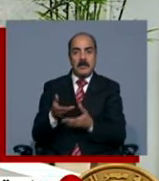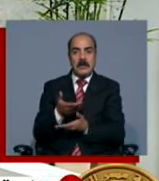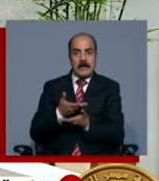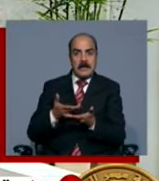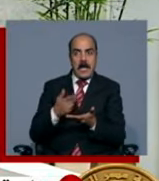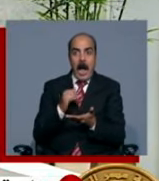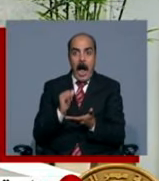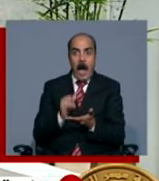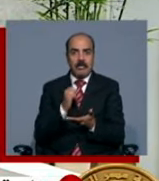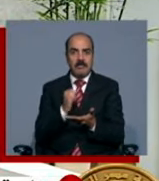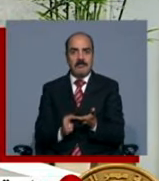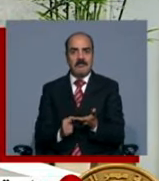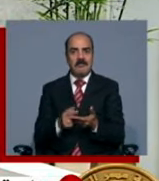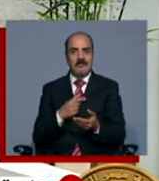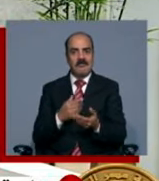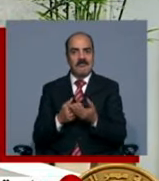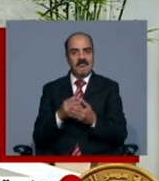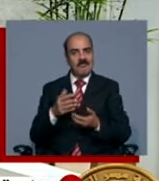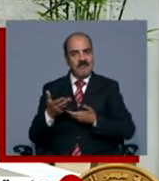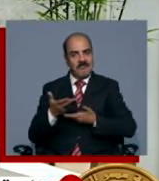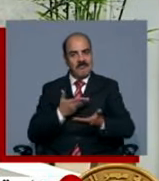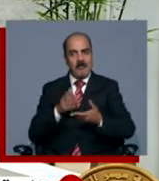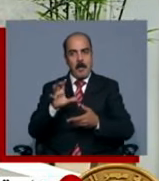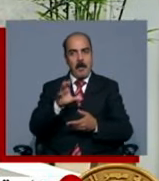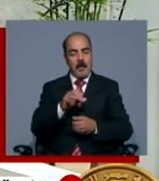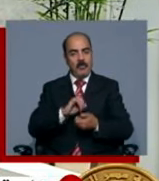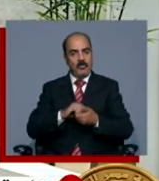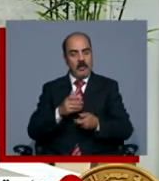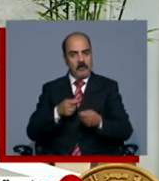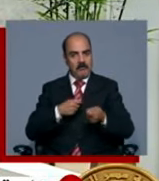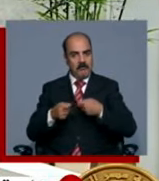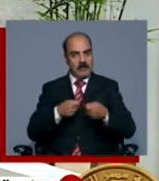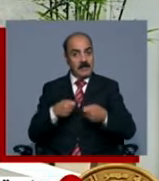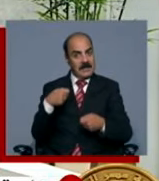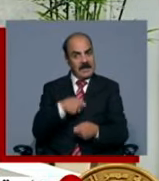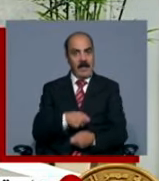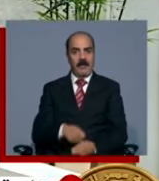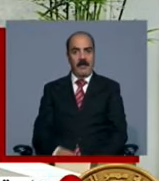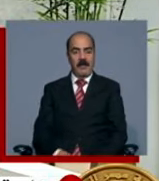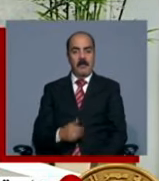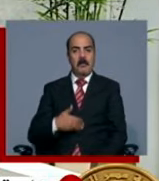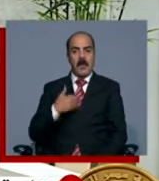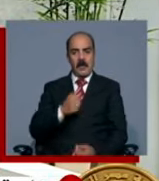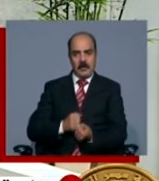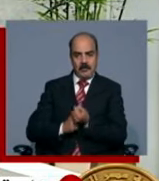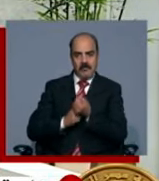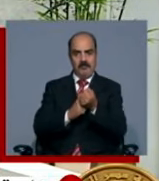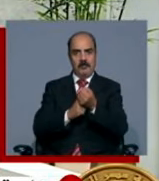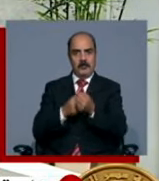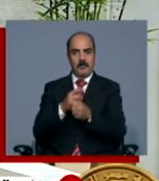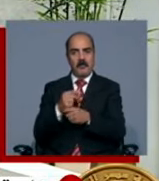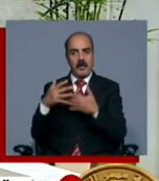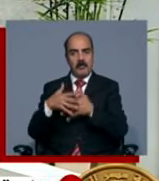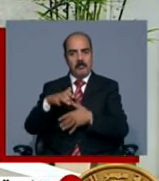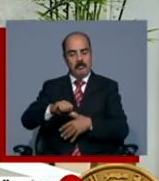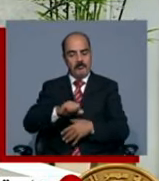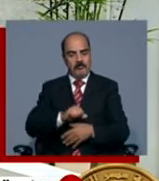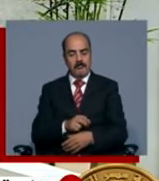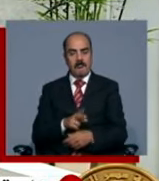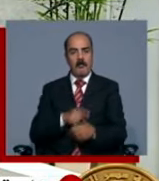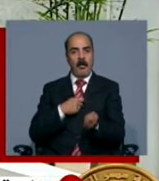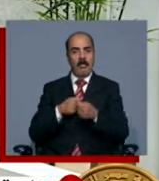الحرص على تنمية العلاقات بين دول التجمع بما يسهم في تعزيز الاستثمارات